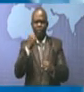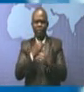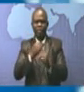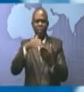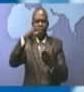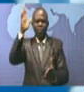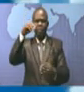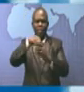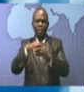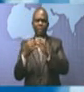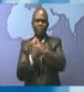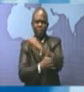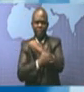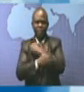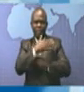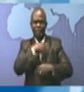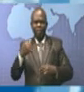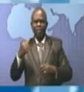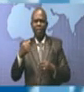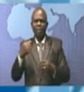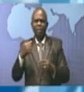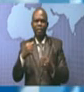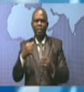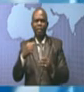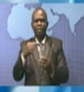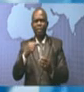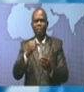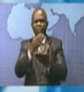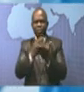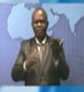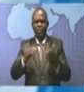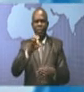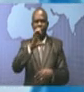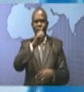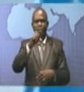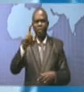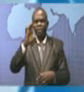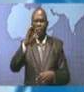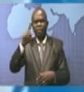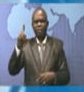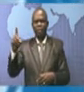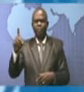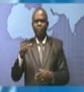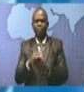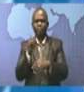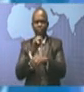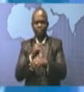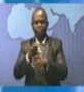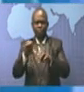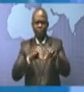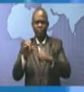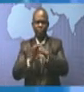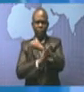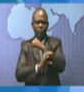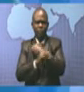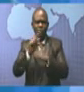en général et du parti CNDD-FDD en particulier. L'annonce a été faite ce samedi en commune Tangara lors des cérémonies